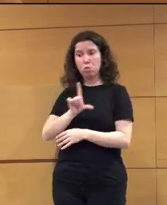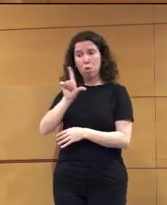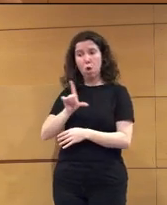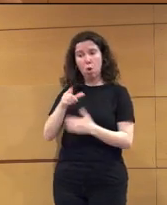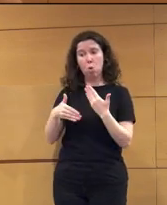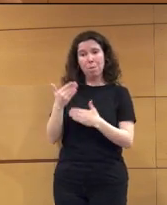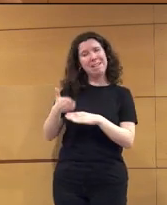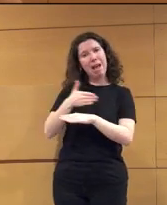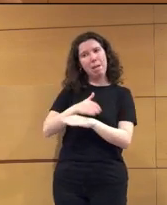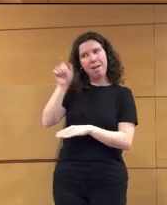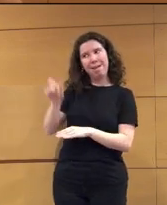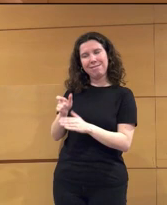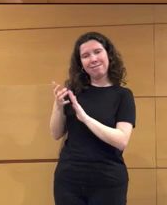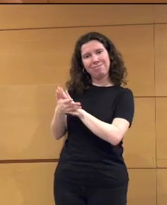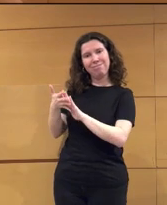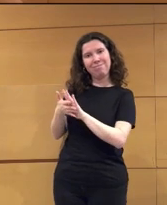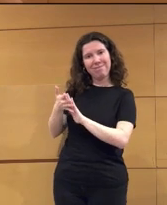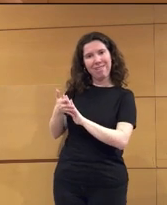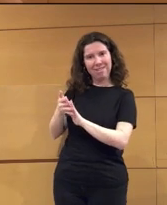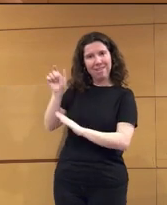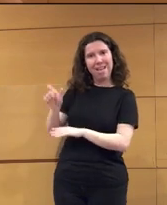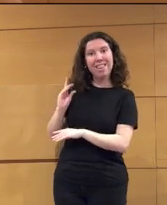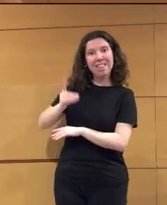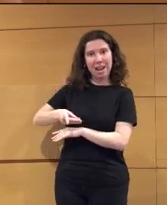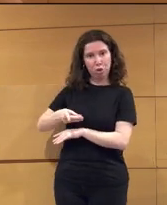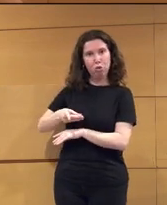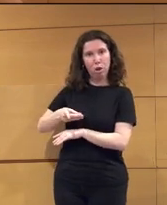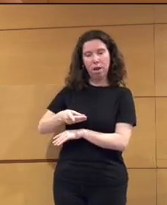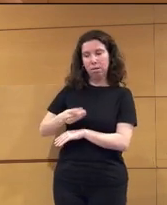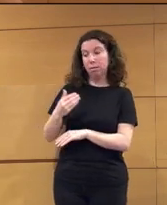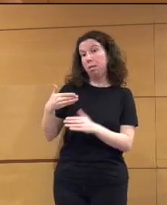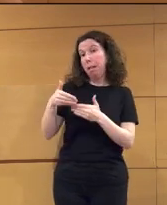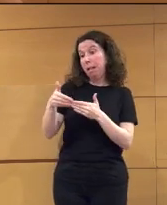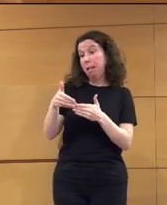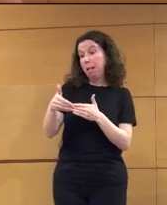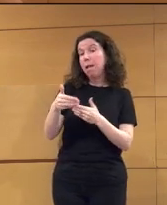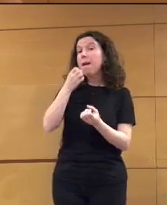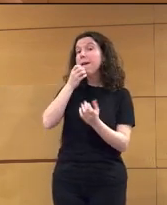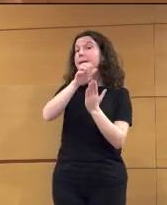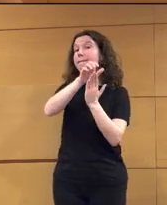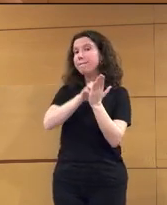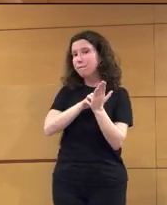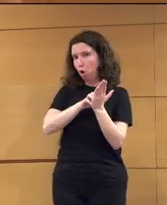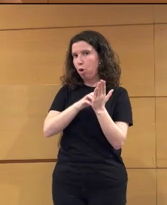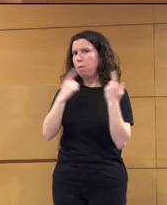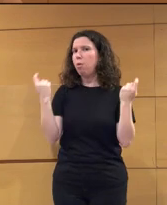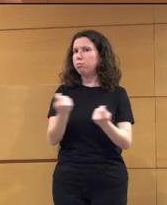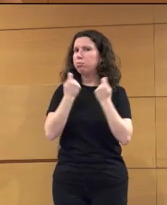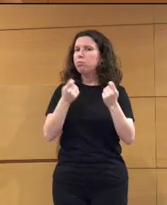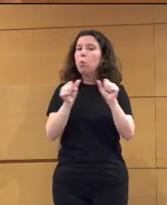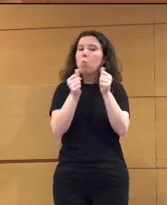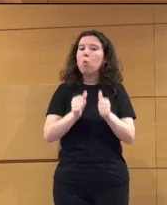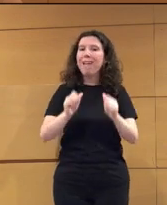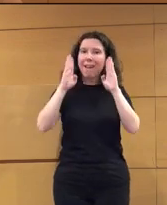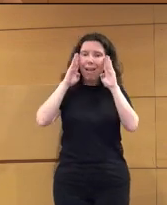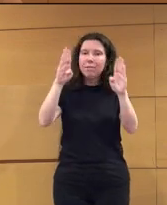la directora doncs, que en breu tindrem un primer informe no, dels resultats d'aquest doncs, nou model d'atenció ciutadana